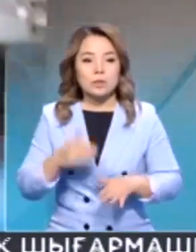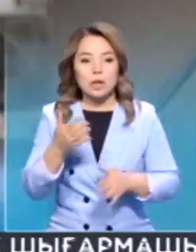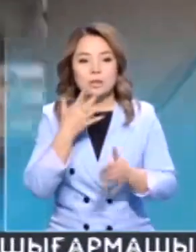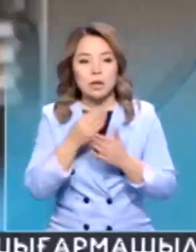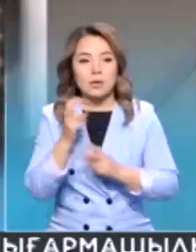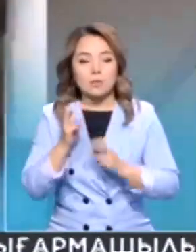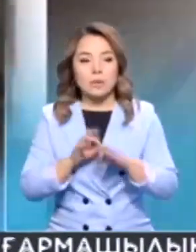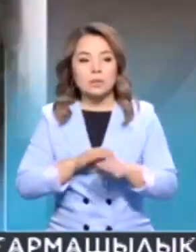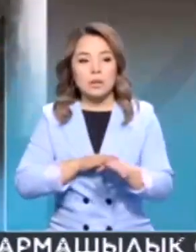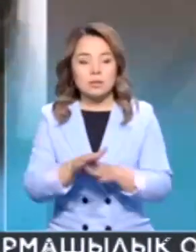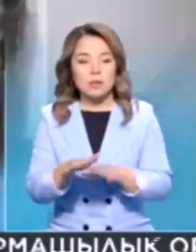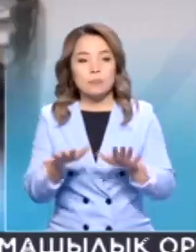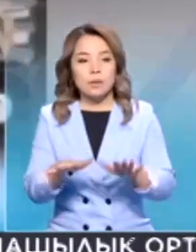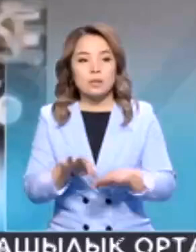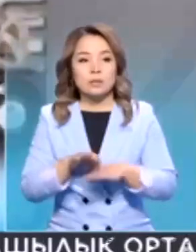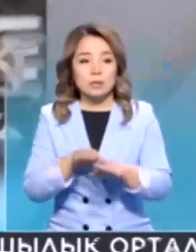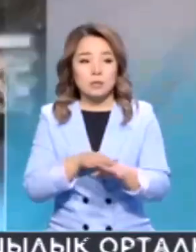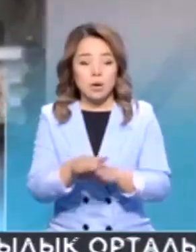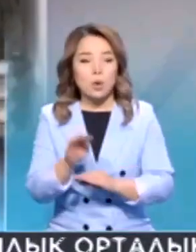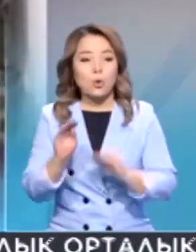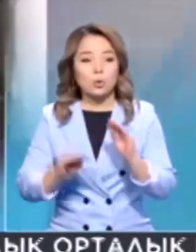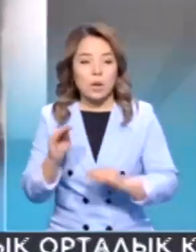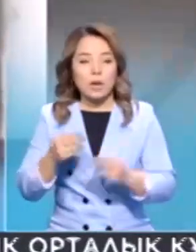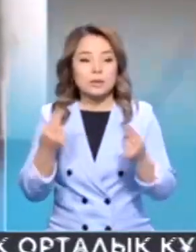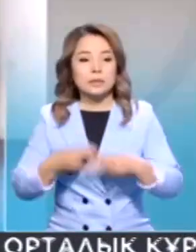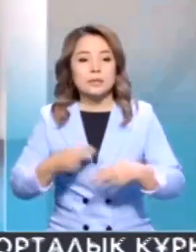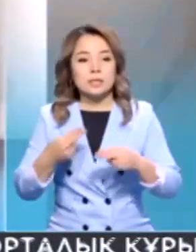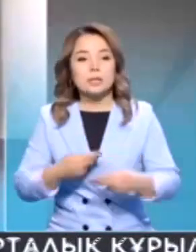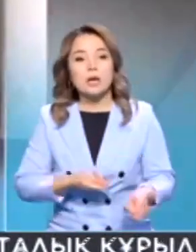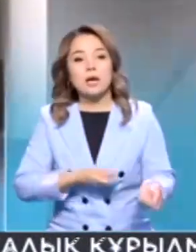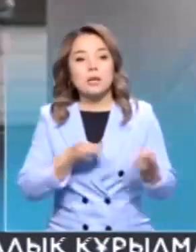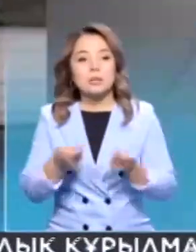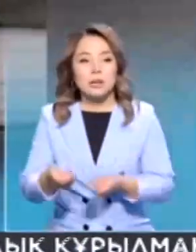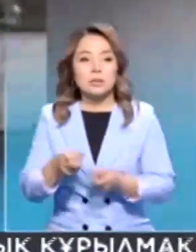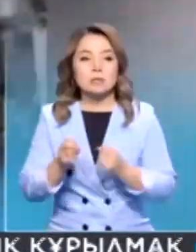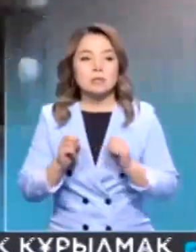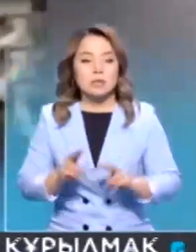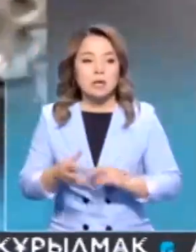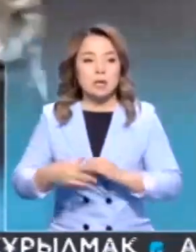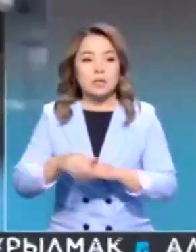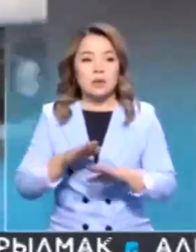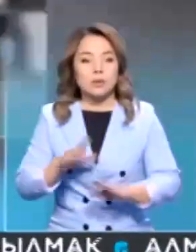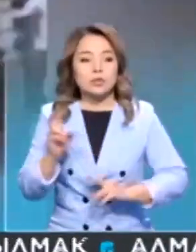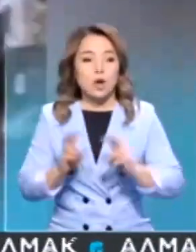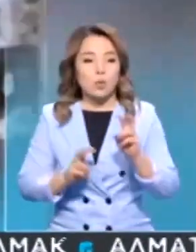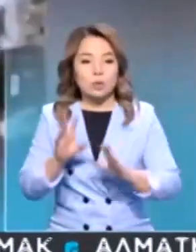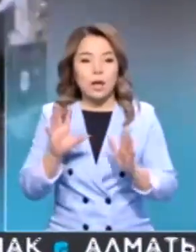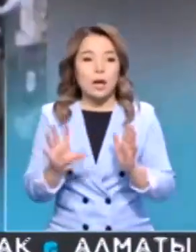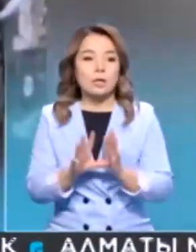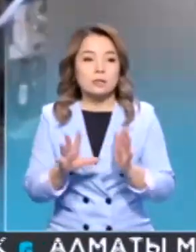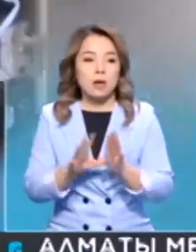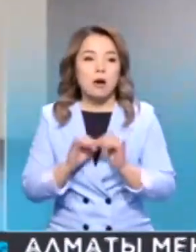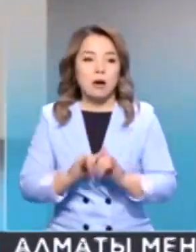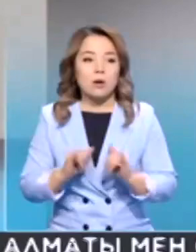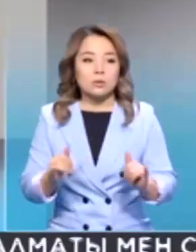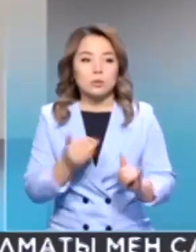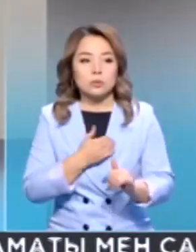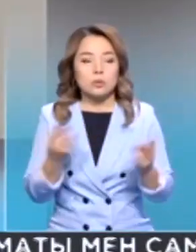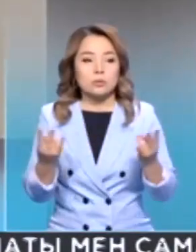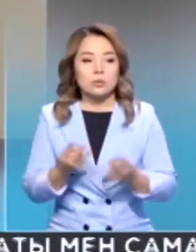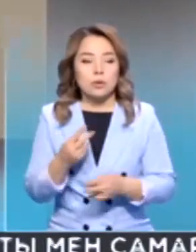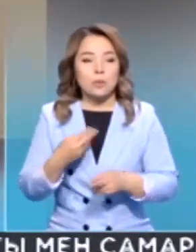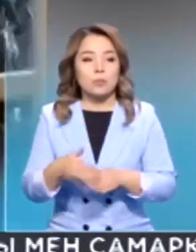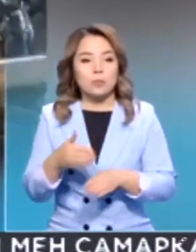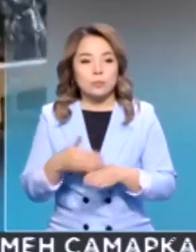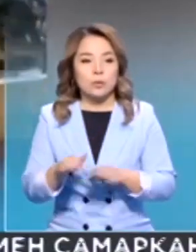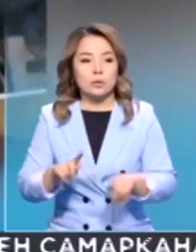криптовалюта өндіру майнерлерін кіргізген. Құрылғылар кеденнен арнай экономикалық аумақтағы зауыттардың қуаттылығын артыру үшін қажет бөлшектер